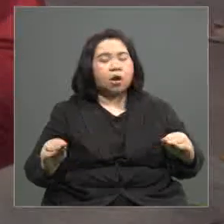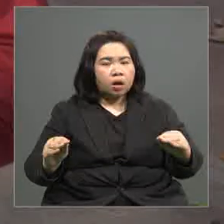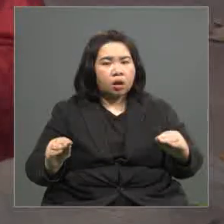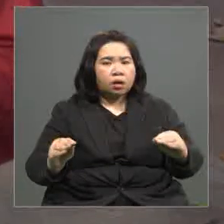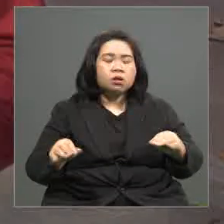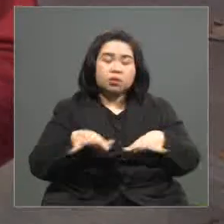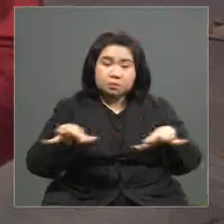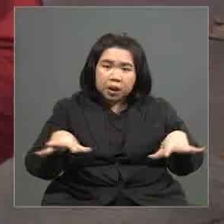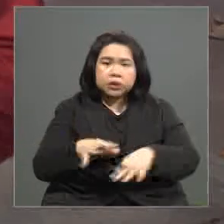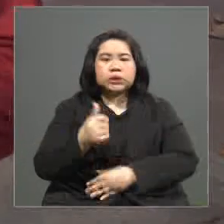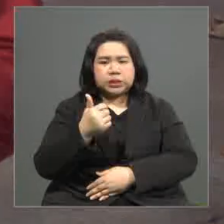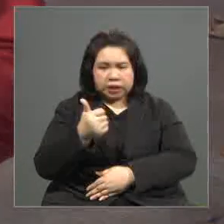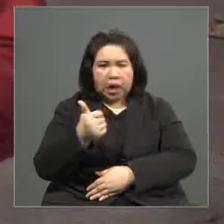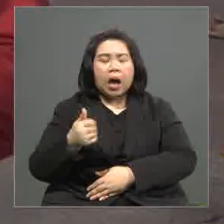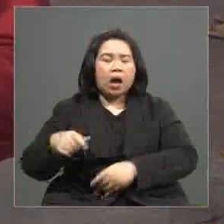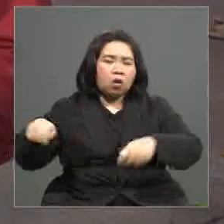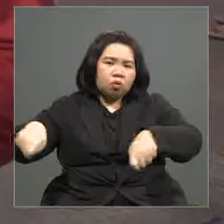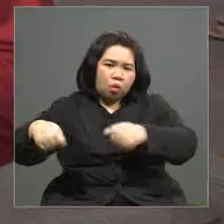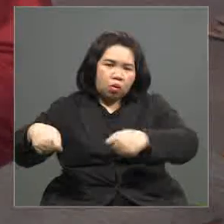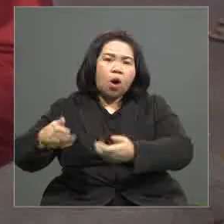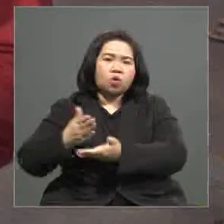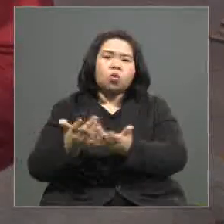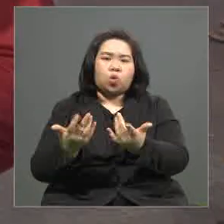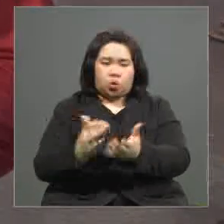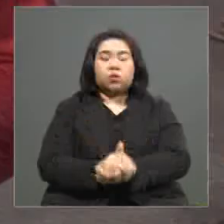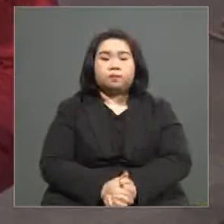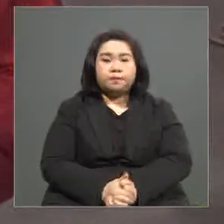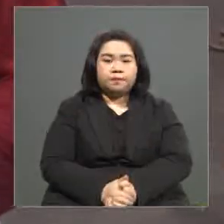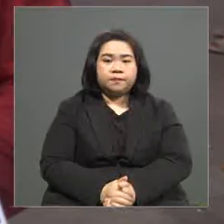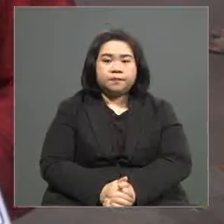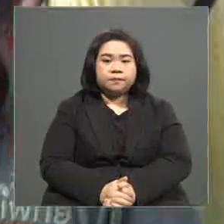เมื่อไหร่เริ่มคงที่ก็จะพิจารณาอีกทีครับ